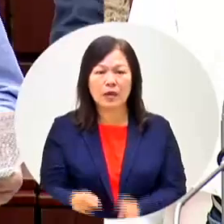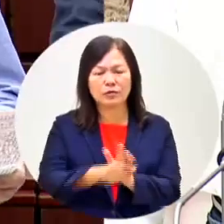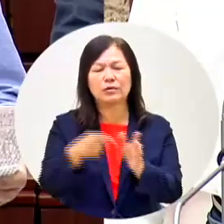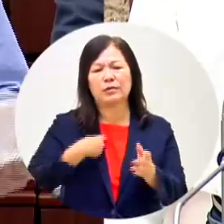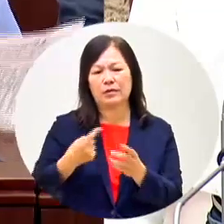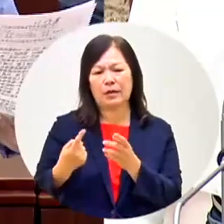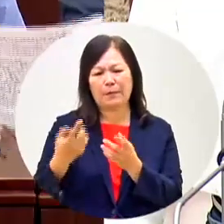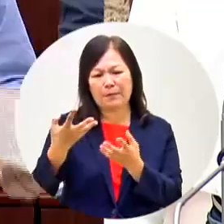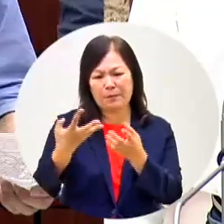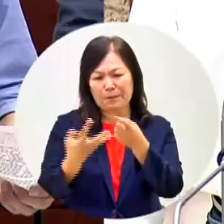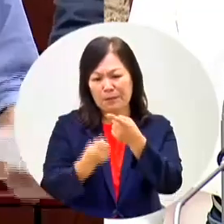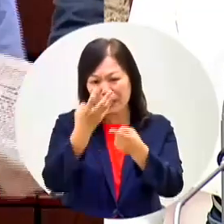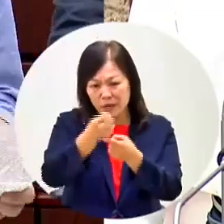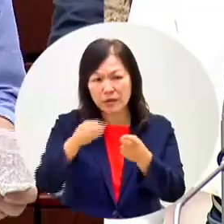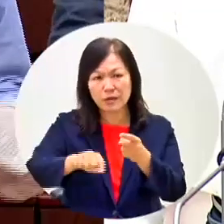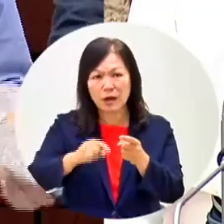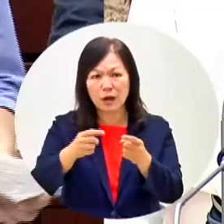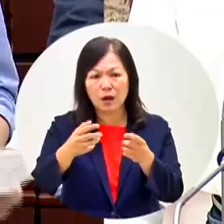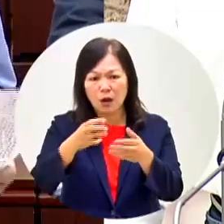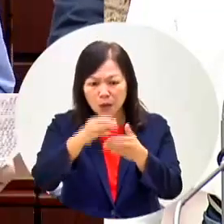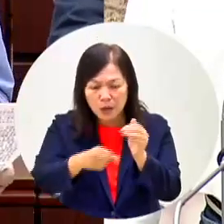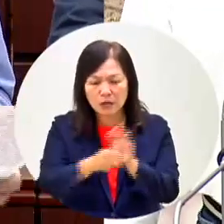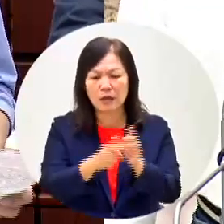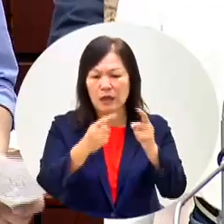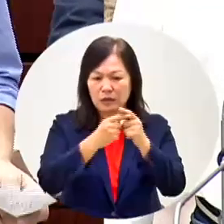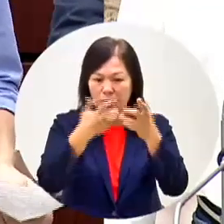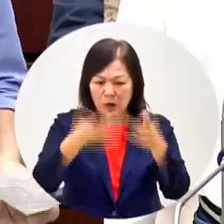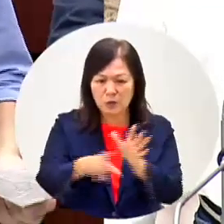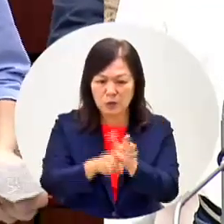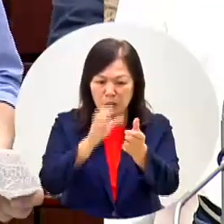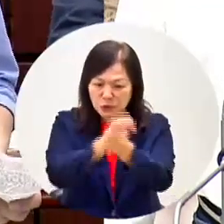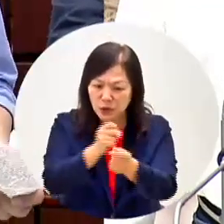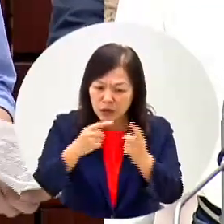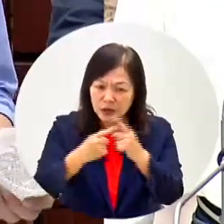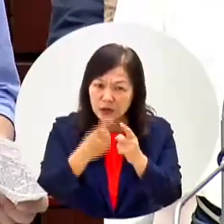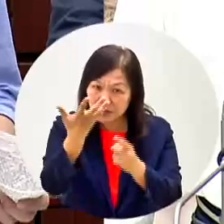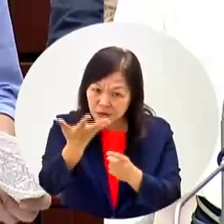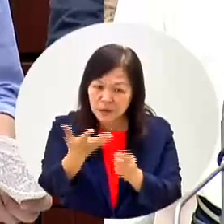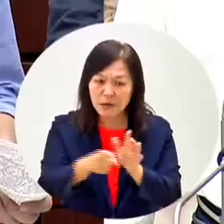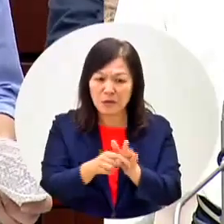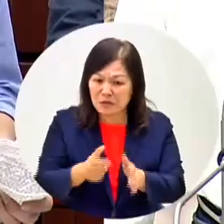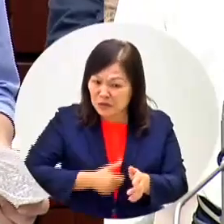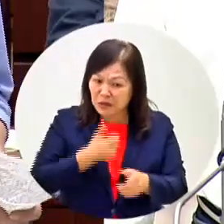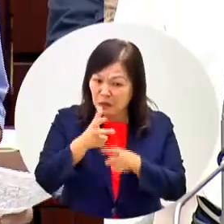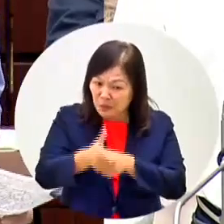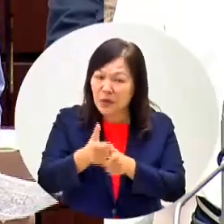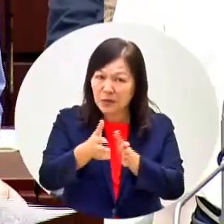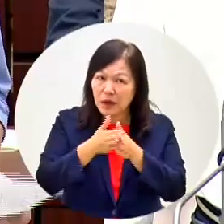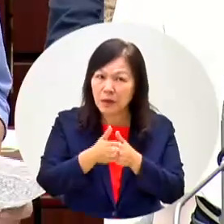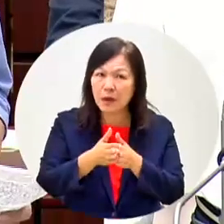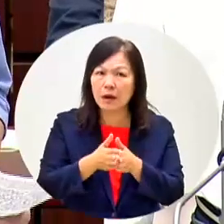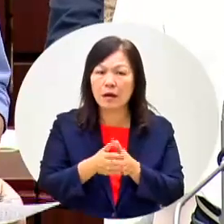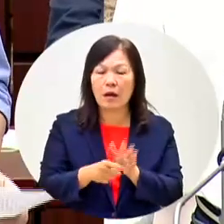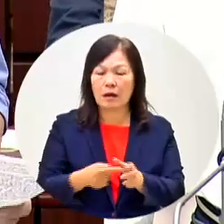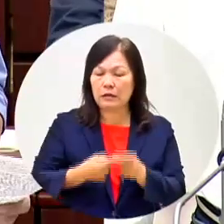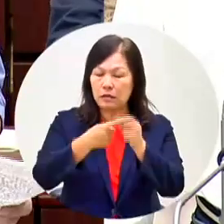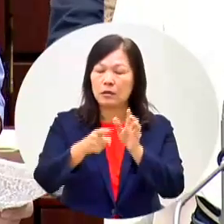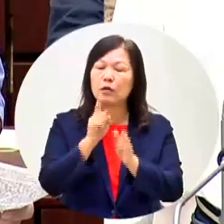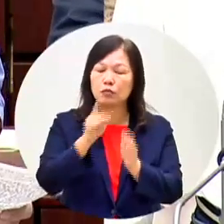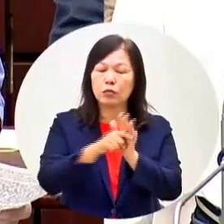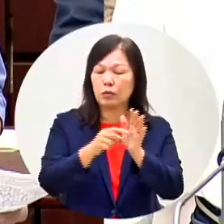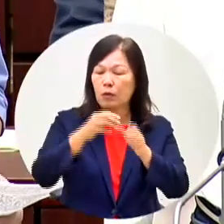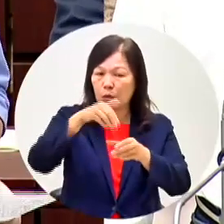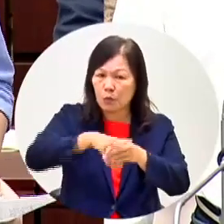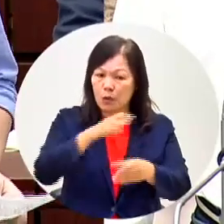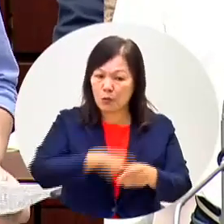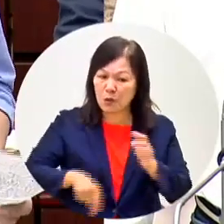人来抓一个人，敢有必要荷枪实弹？这是比例。你头一个讲选举敢有意图使人不当选，你这头一个